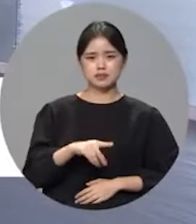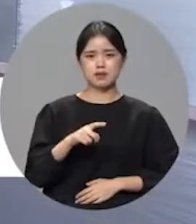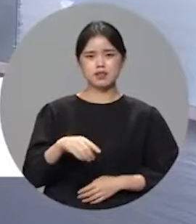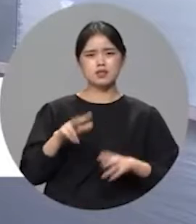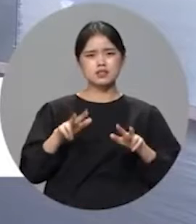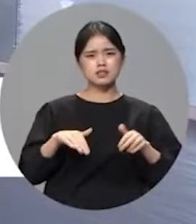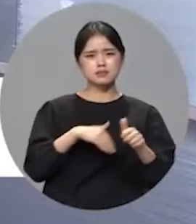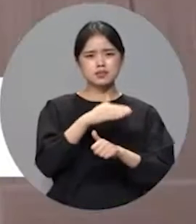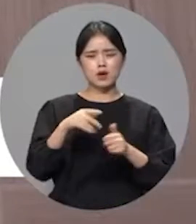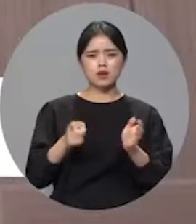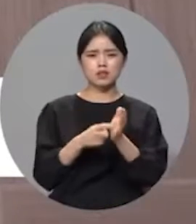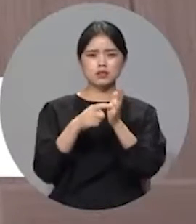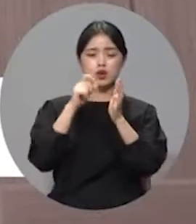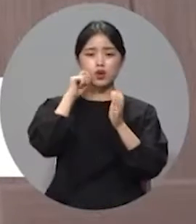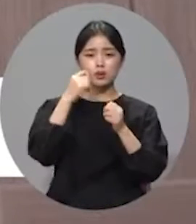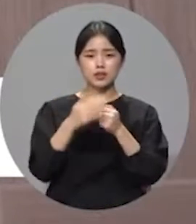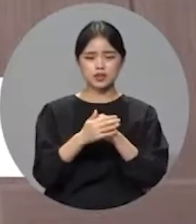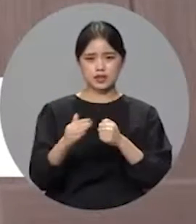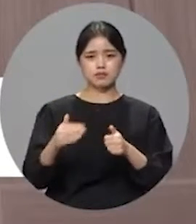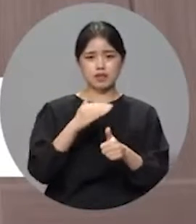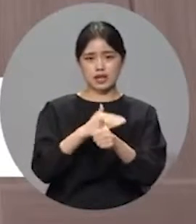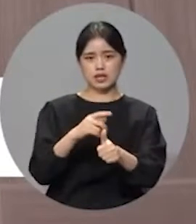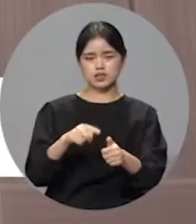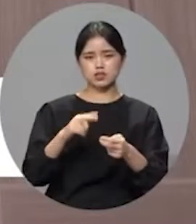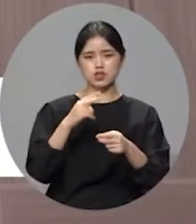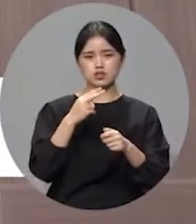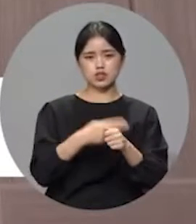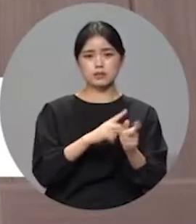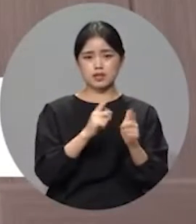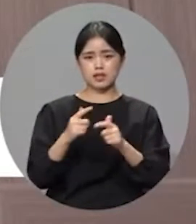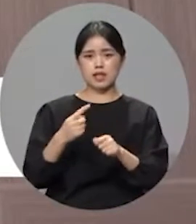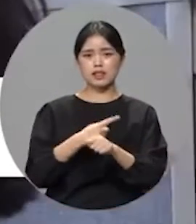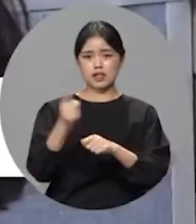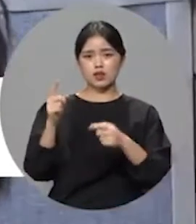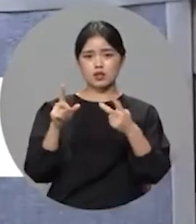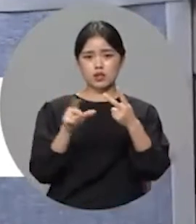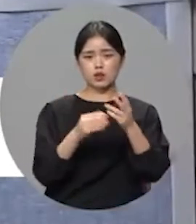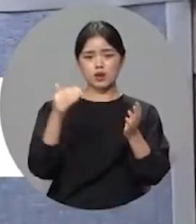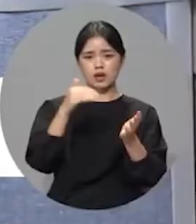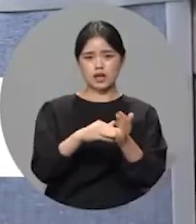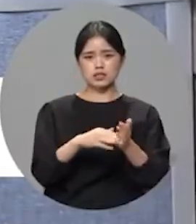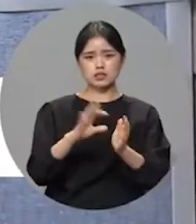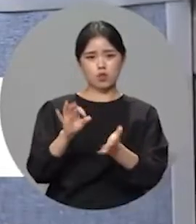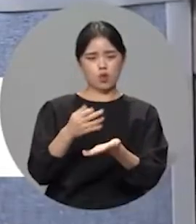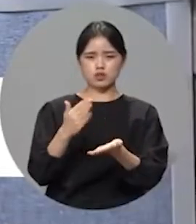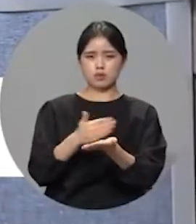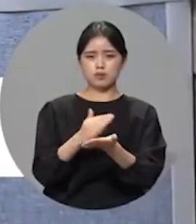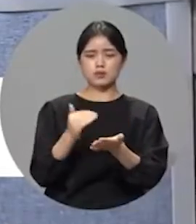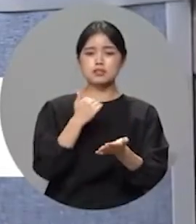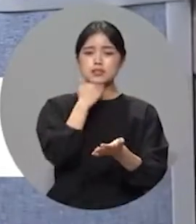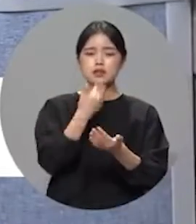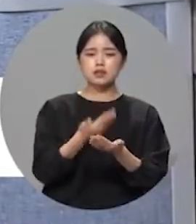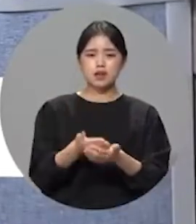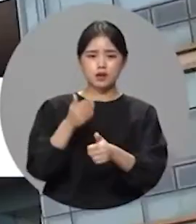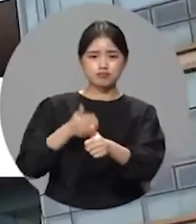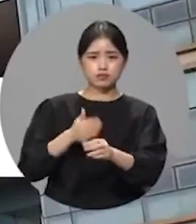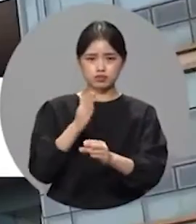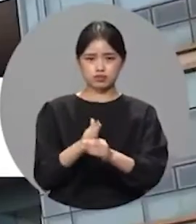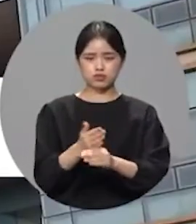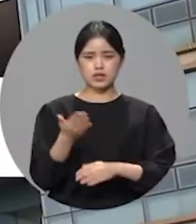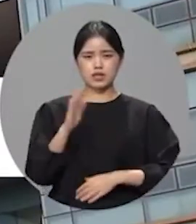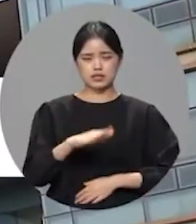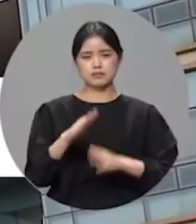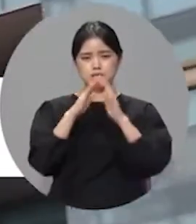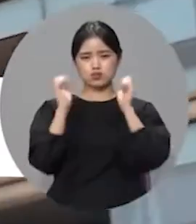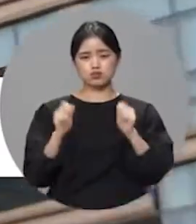당장은 힘들다 며 해직 됐던 교사들을 내년 2월까지 묵어 대기발령 시키는 방안에 검토 중입니다 하지만